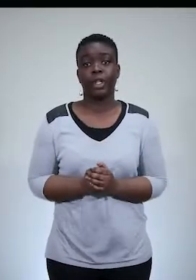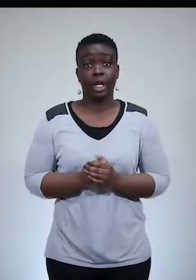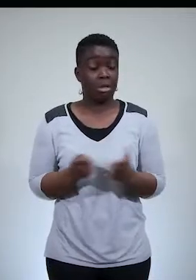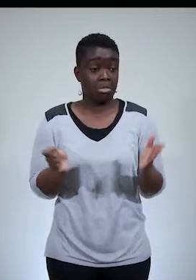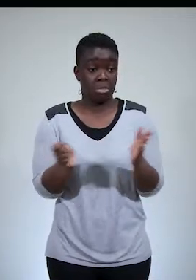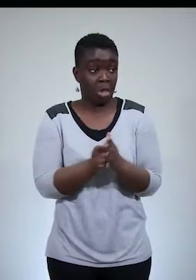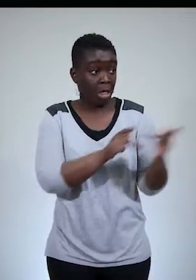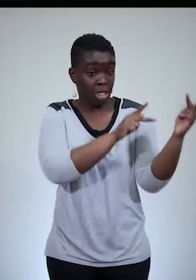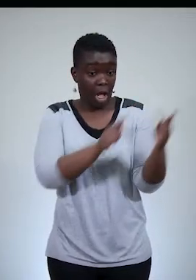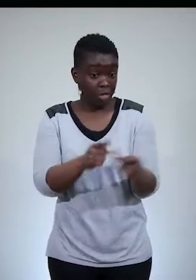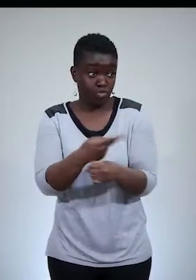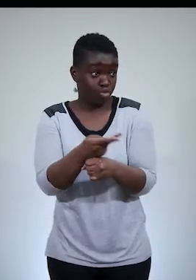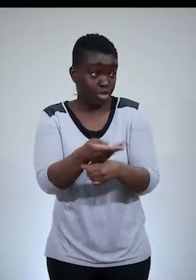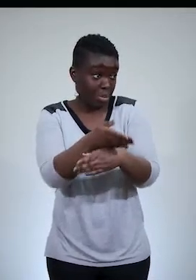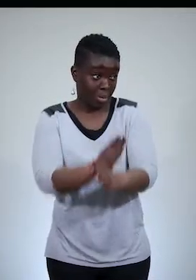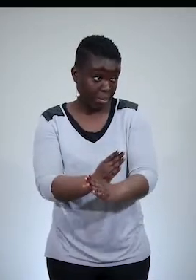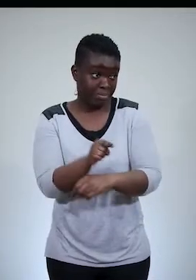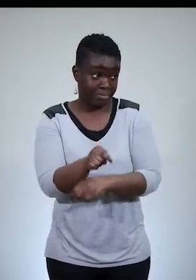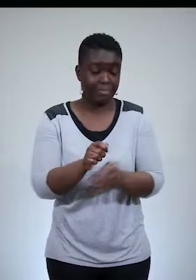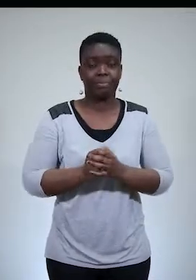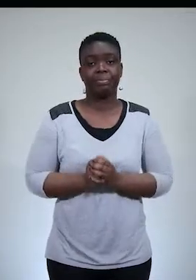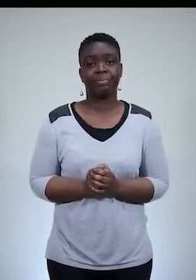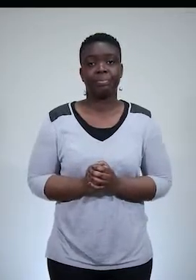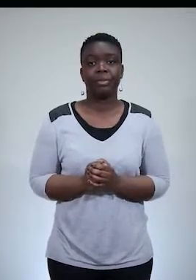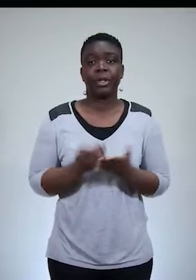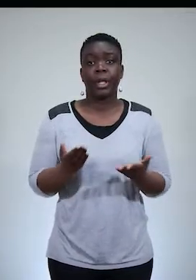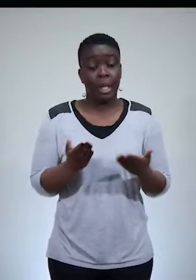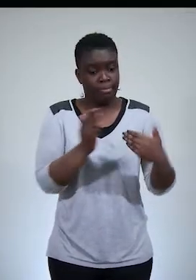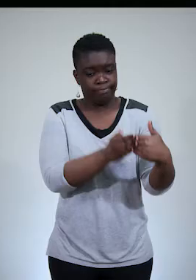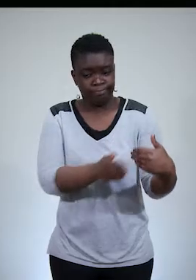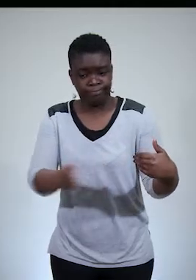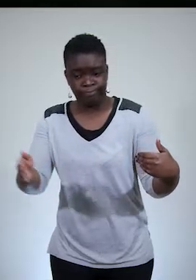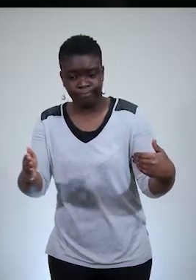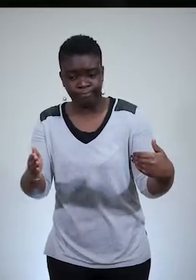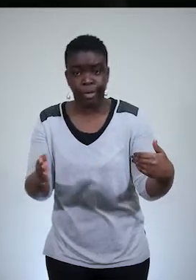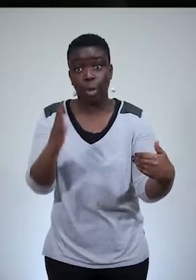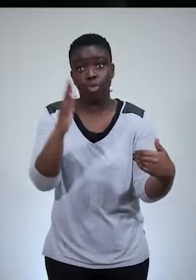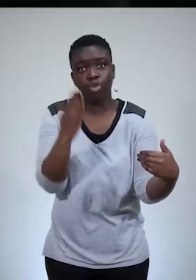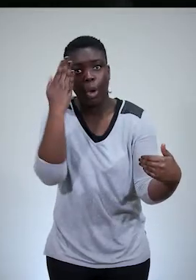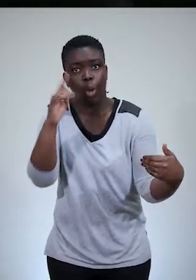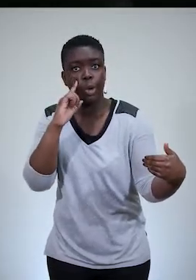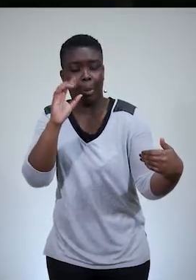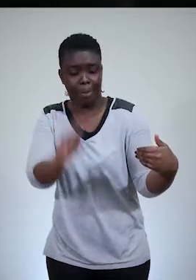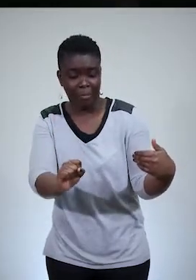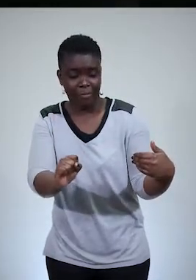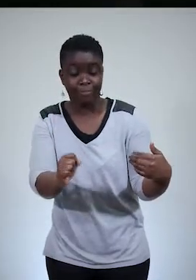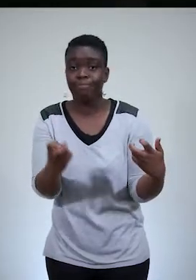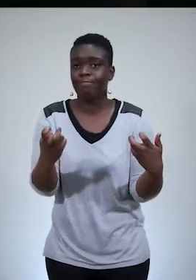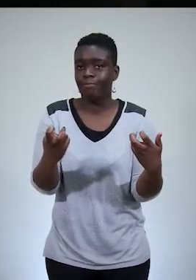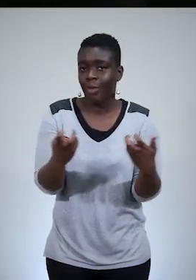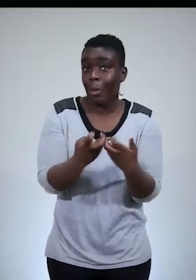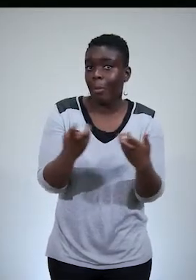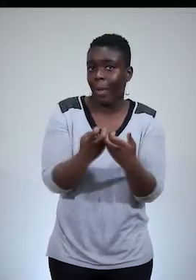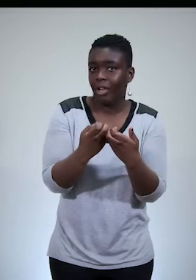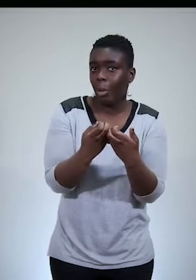en mai 2017. Et dans ce cadre, Aminata donc, a déposé son CV. Et l'équipe recrutement donc, nous a tout simplement